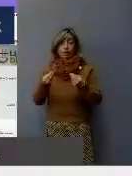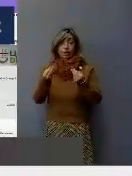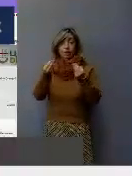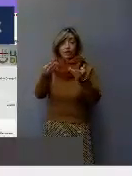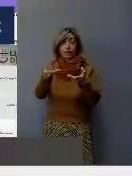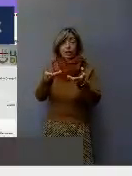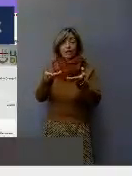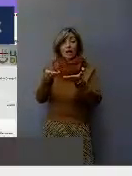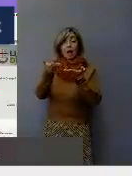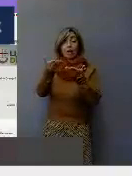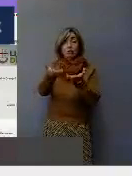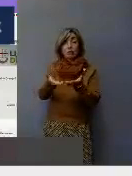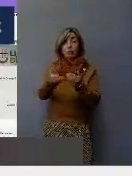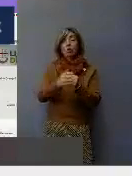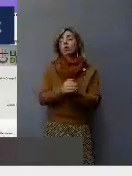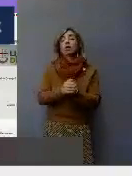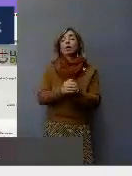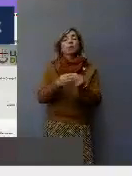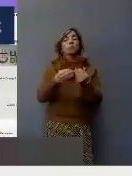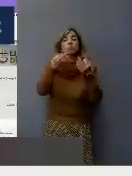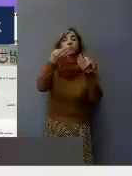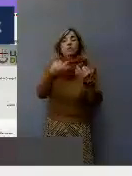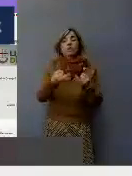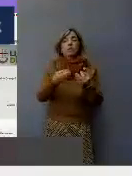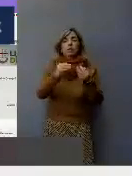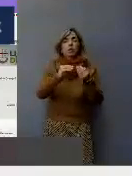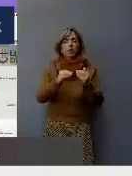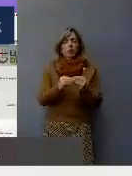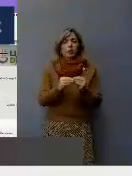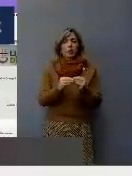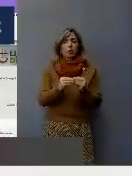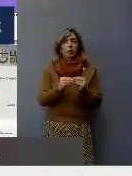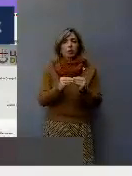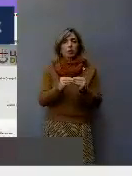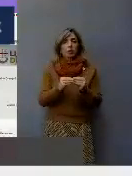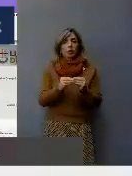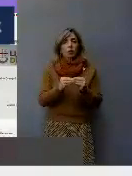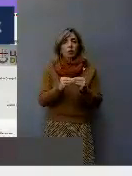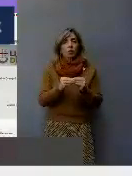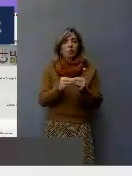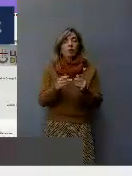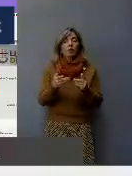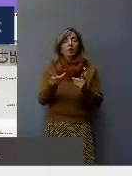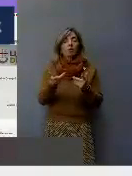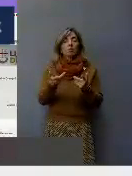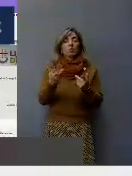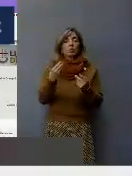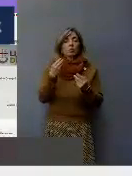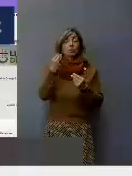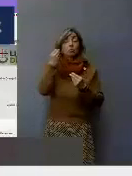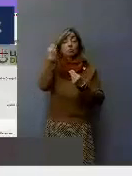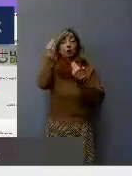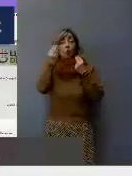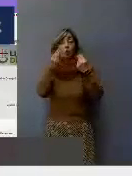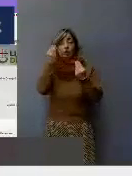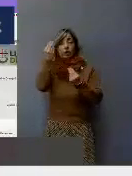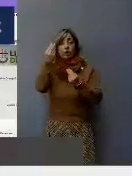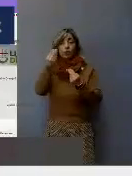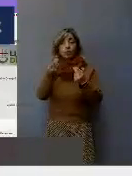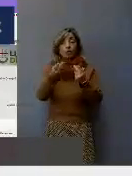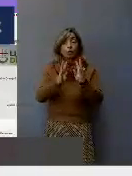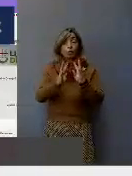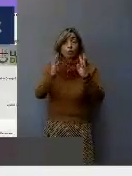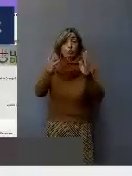definite con duster azioni della giunta comunale al piccolo 2